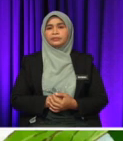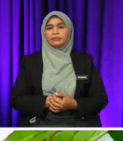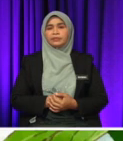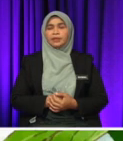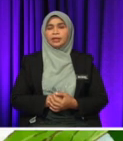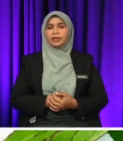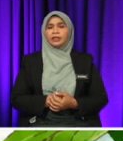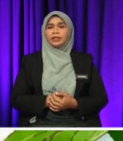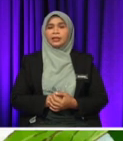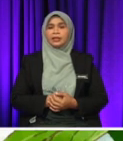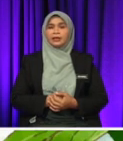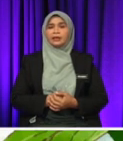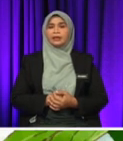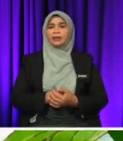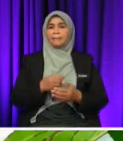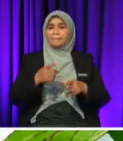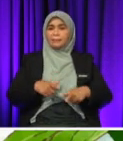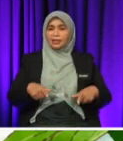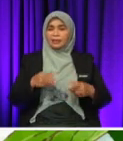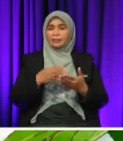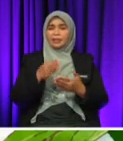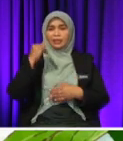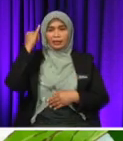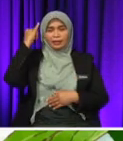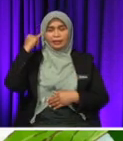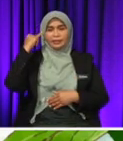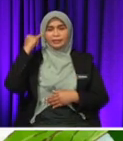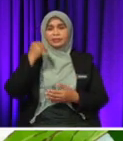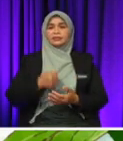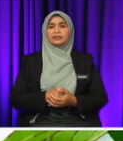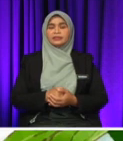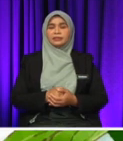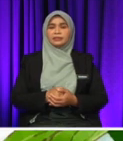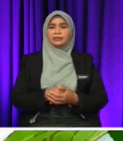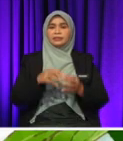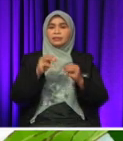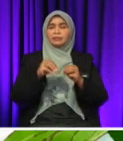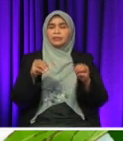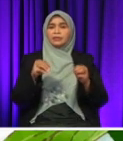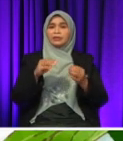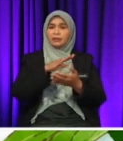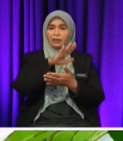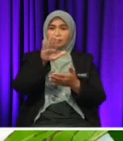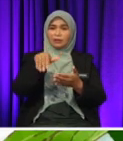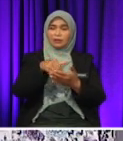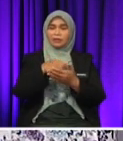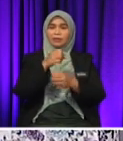Aliana berani memberikan ide baik kita lihat murid-murid semua saja